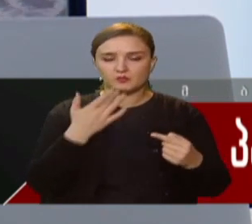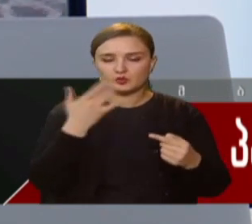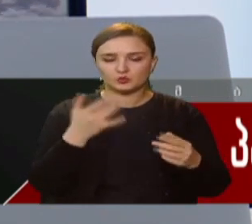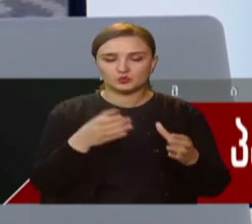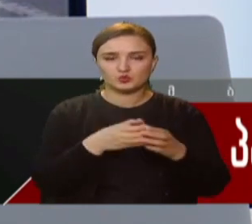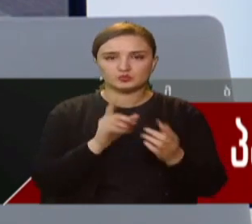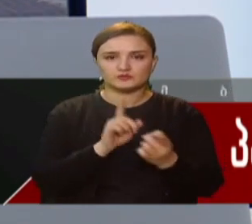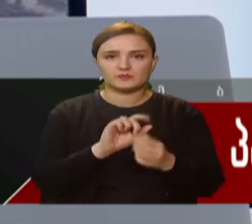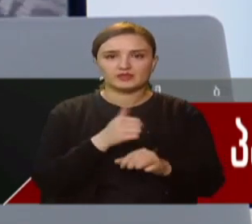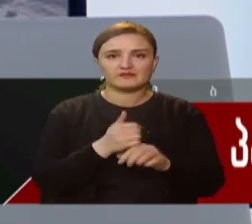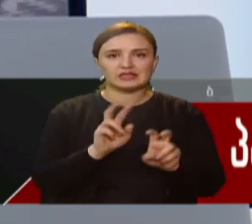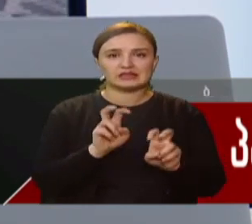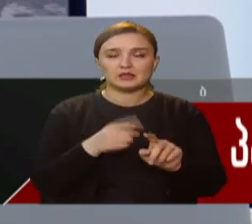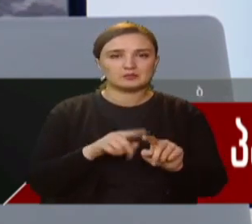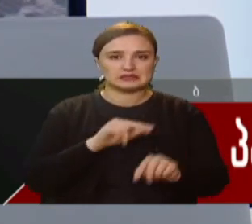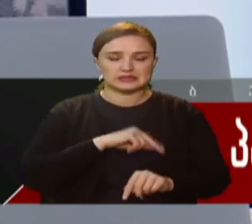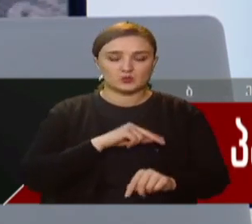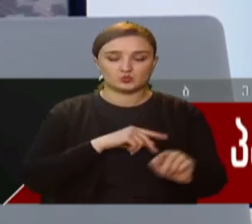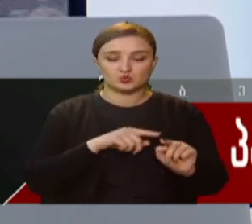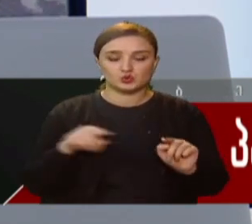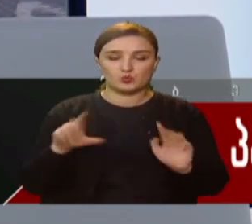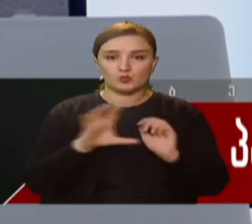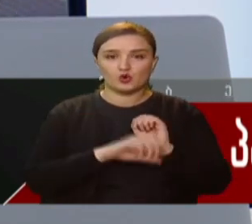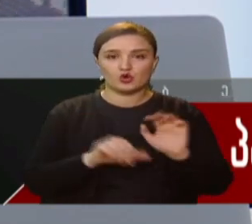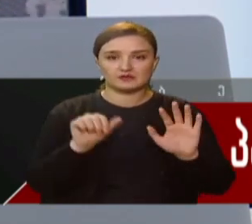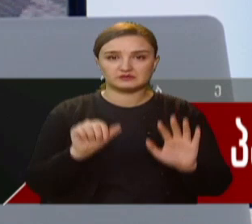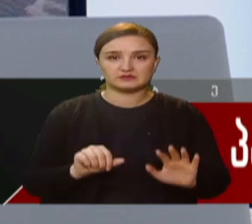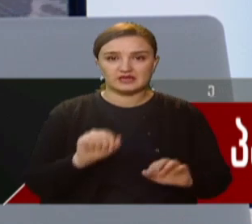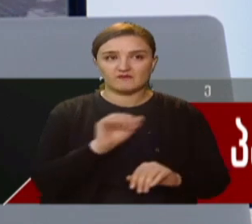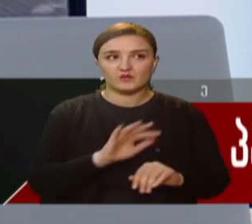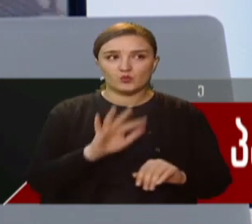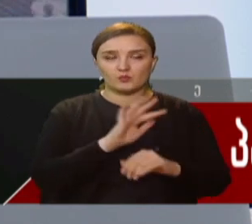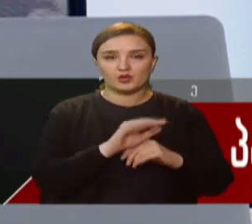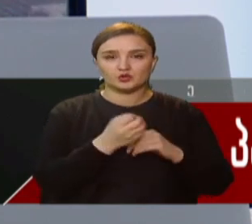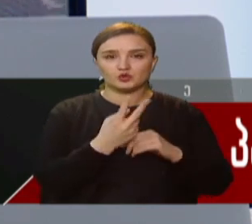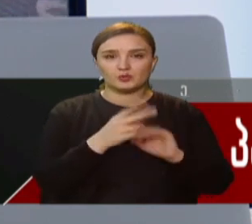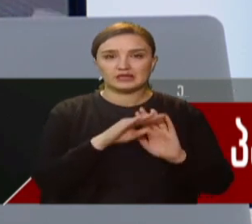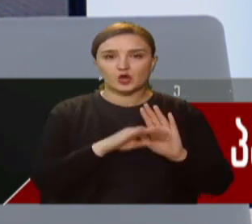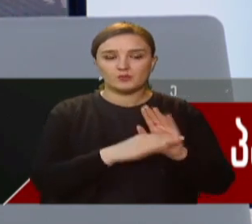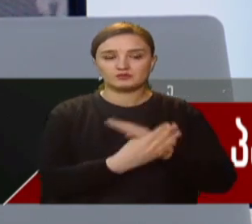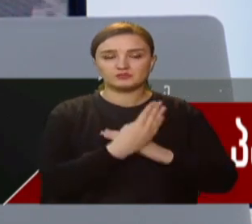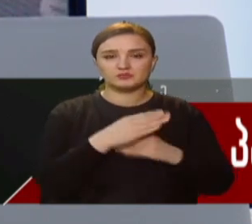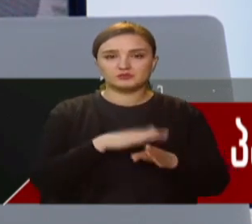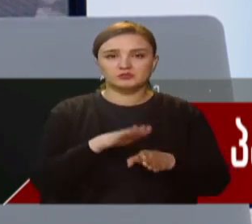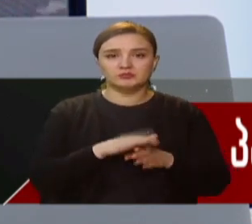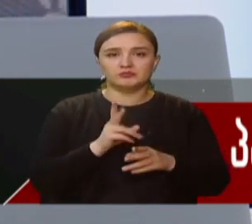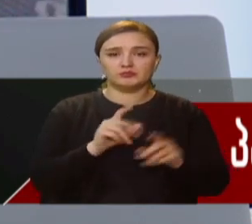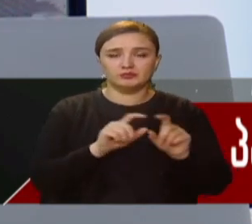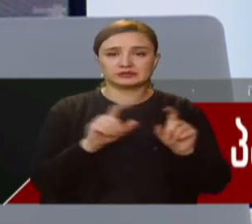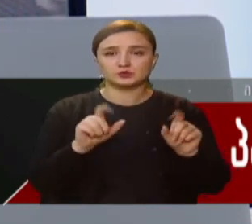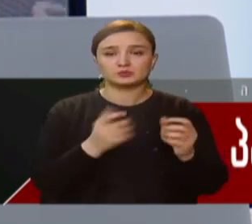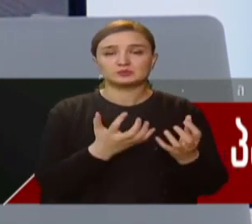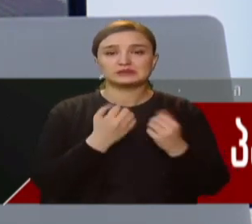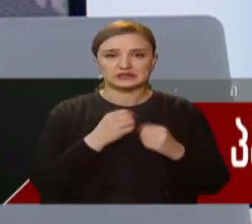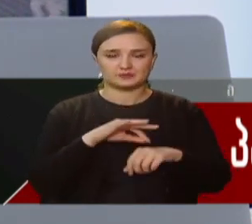și hotărâbișem tauri tema isa mușaubi, orați bolu extu și eurocomisii stormeti puncte și sa sroleblat de eurocapșuris candidati statusis